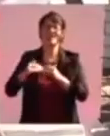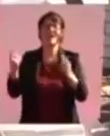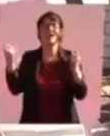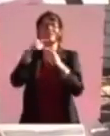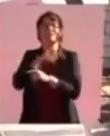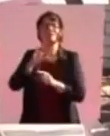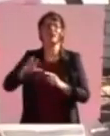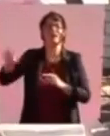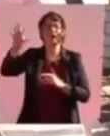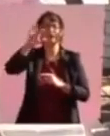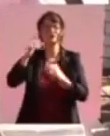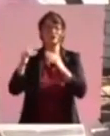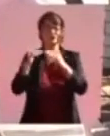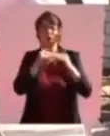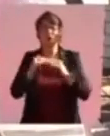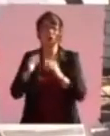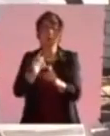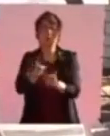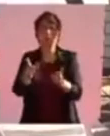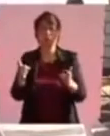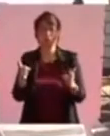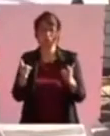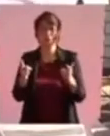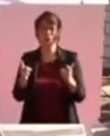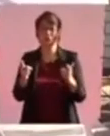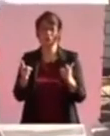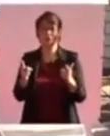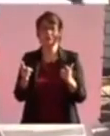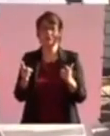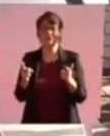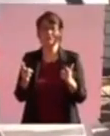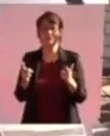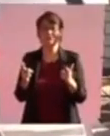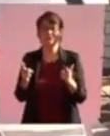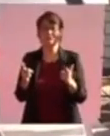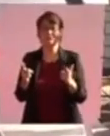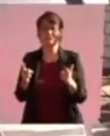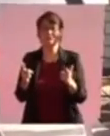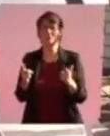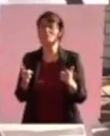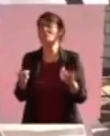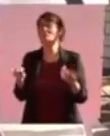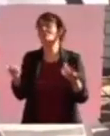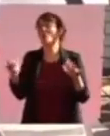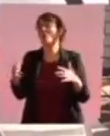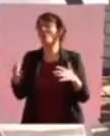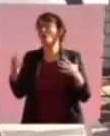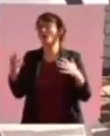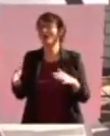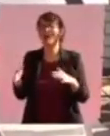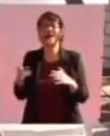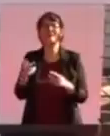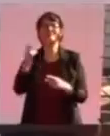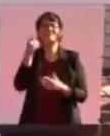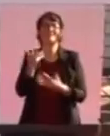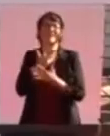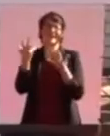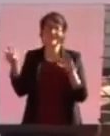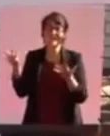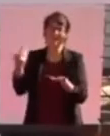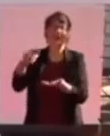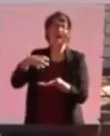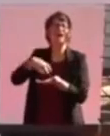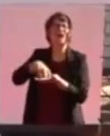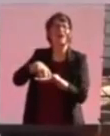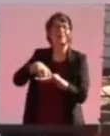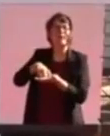senza unità il hanno mostrato tutte le loro fragilità di cui abbiamo detto nella sintesi